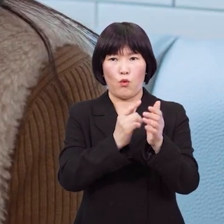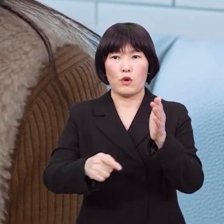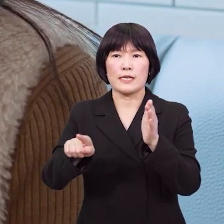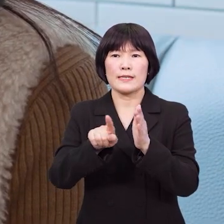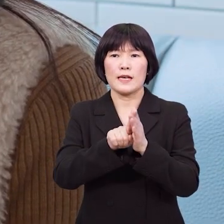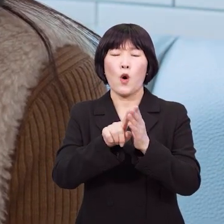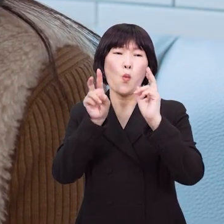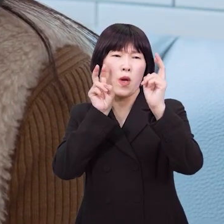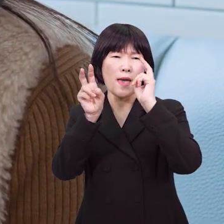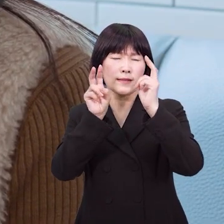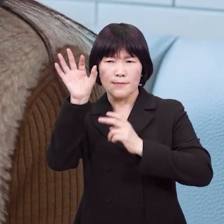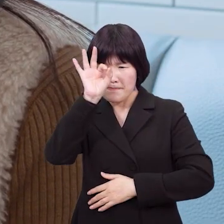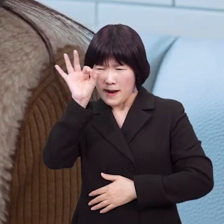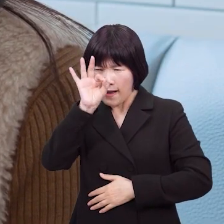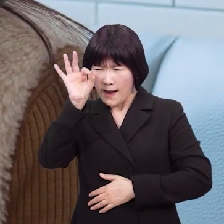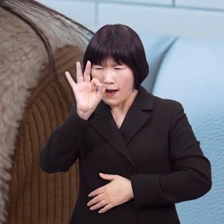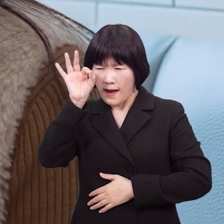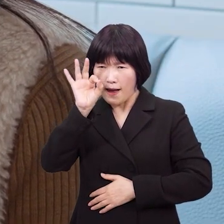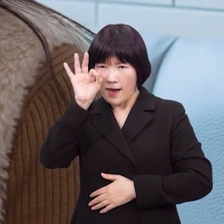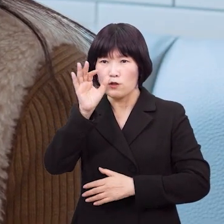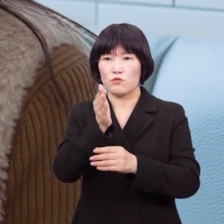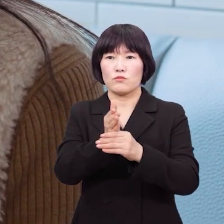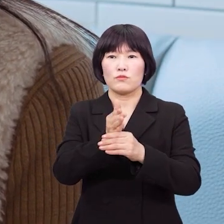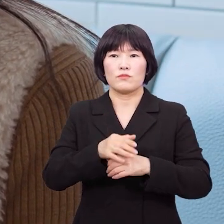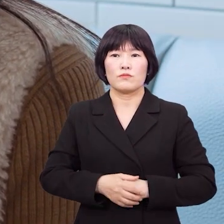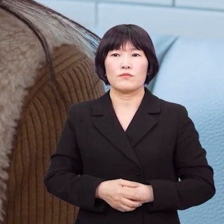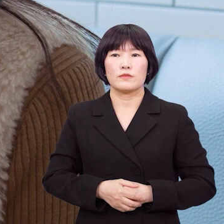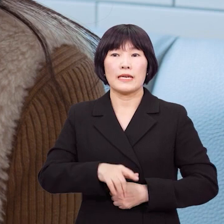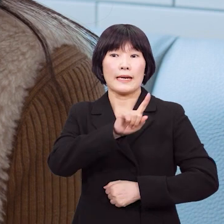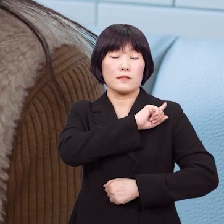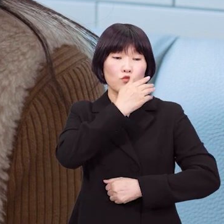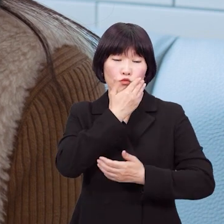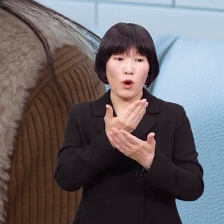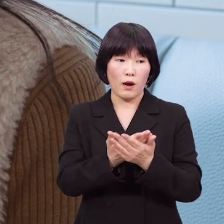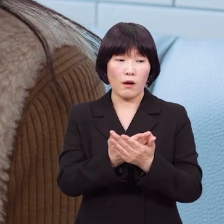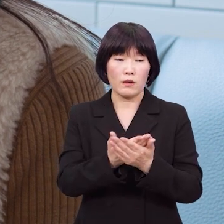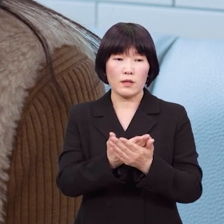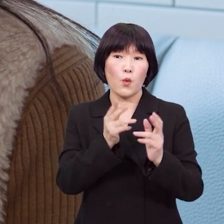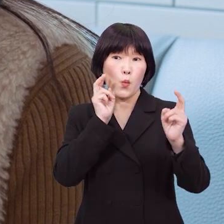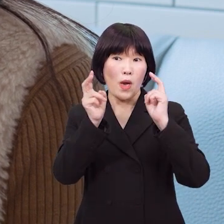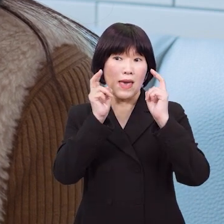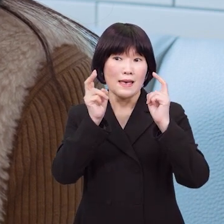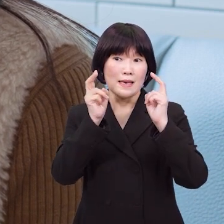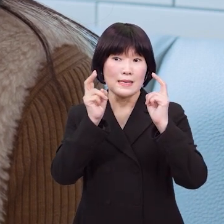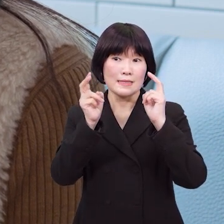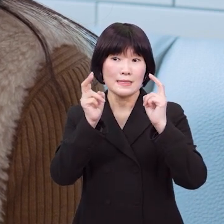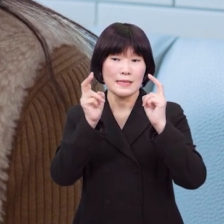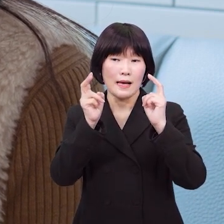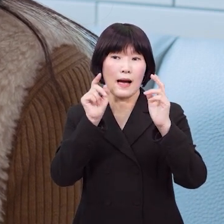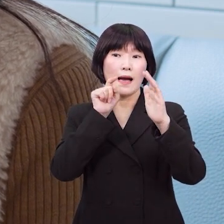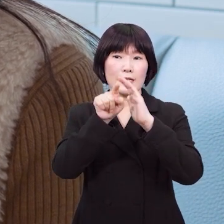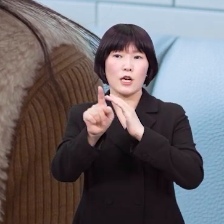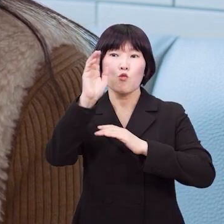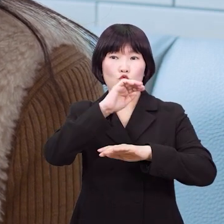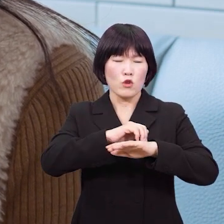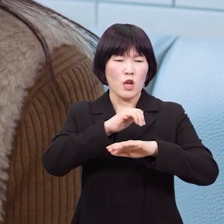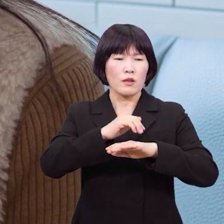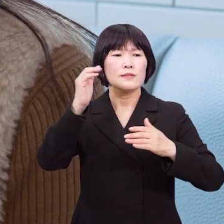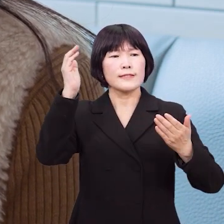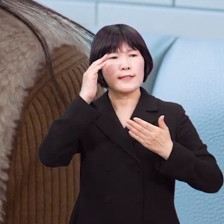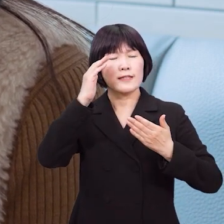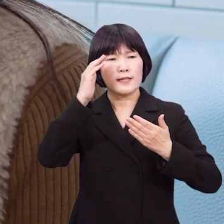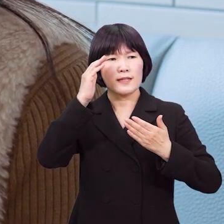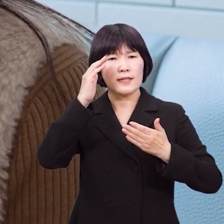건 사업체 현장에서 훈련생들이 잘 적응할 수 있도록 사업체에 상주하여 꾸준한 관리와 상담이